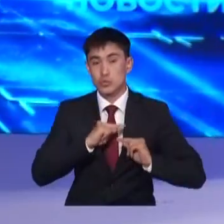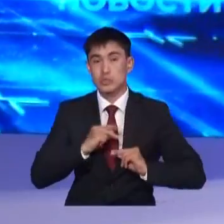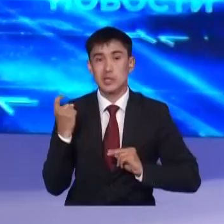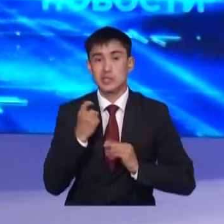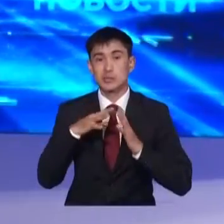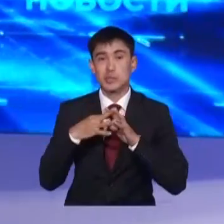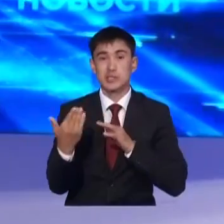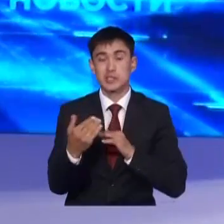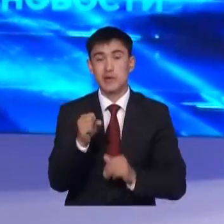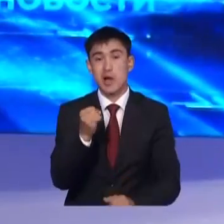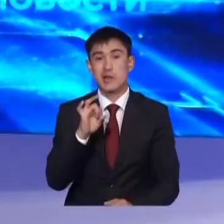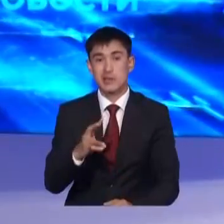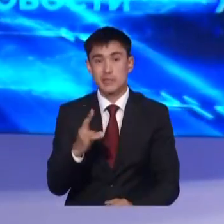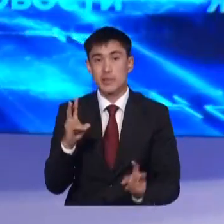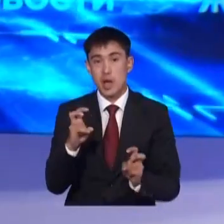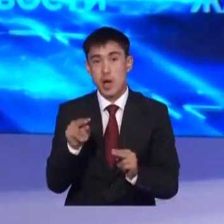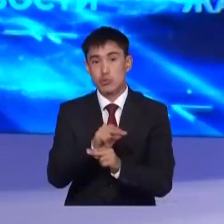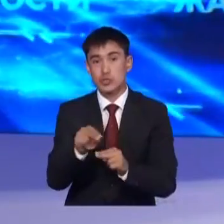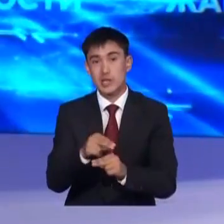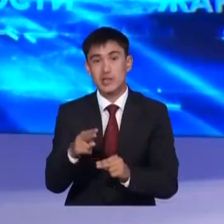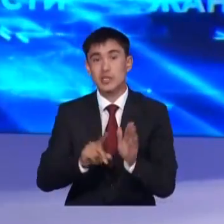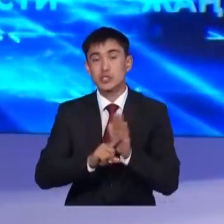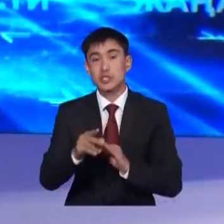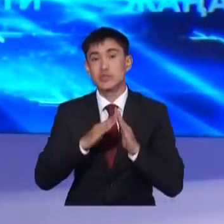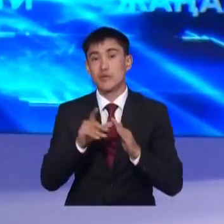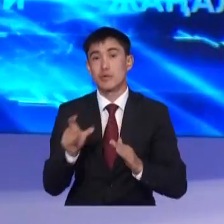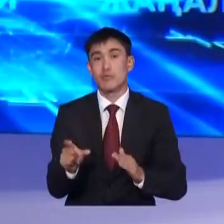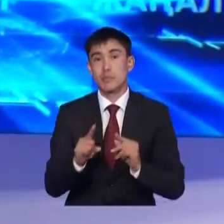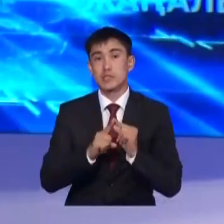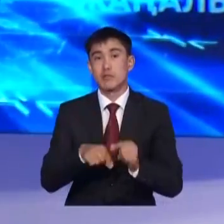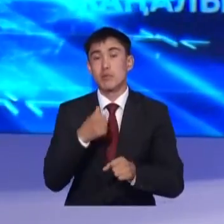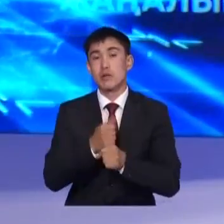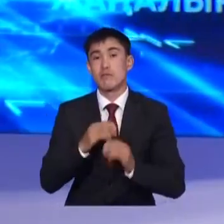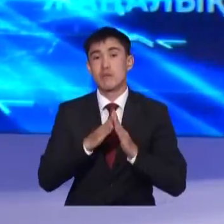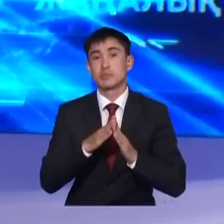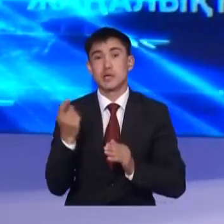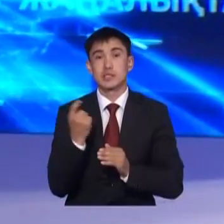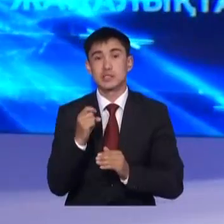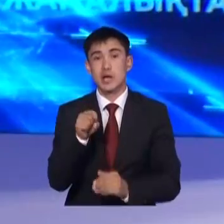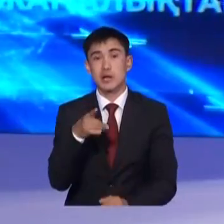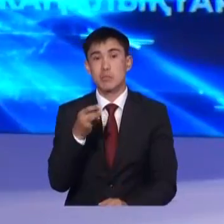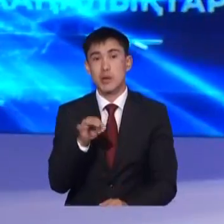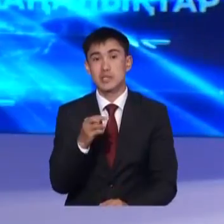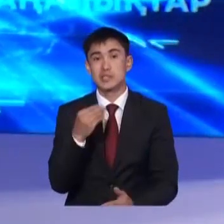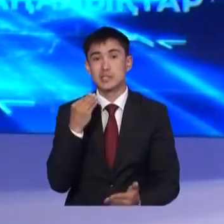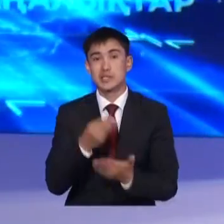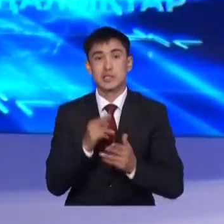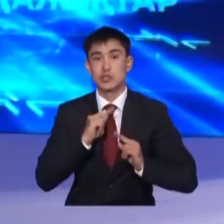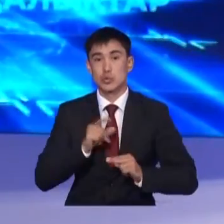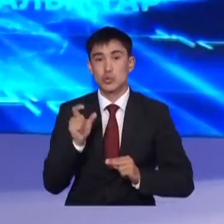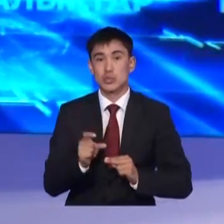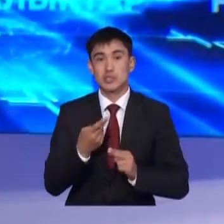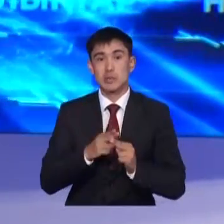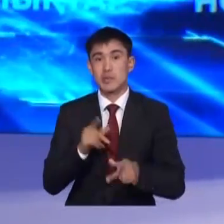трудится в крестьянском хозяйстве айден и обучает начинающих фермеров по словам главы фермерского хозяйства арба ценный